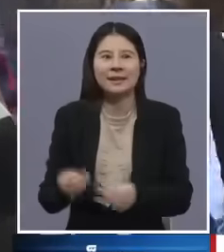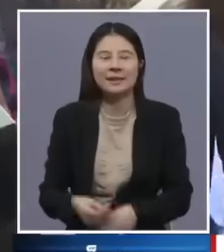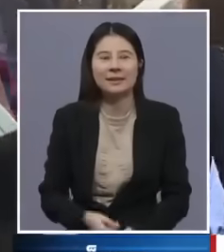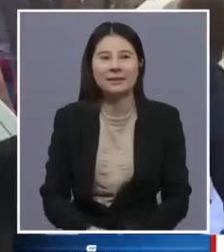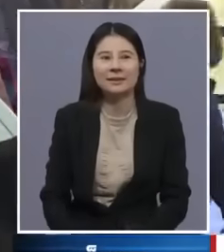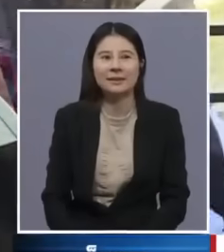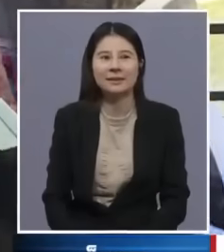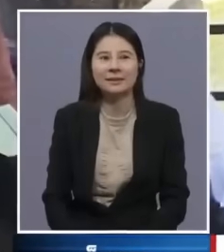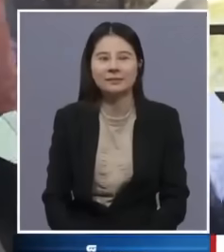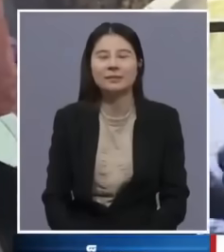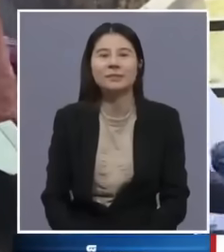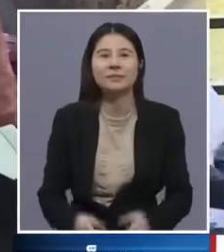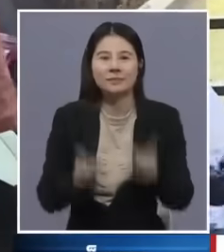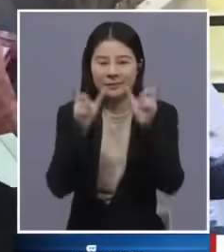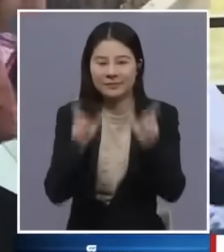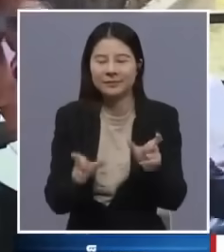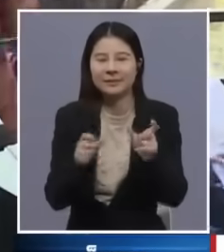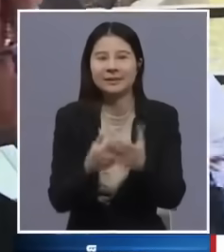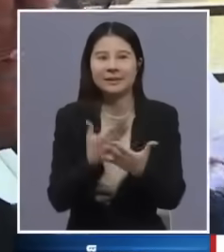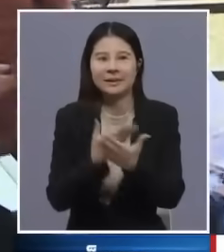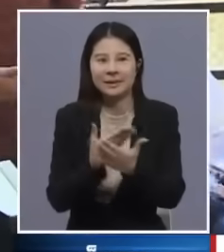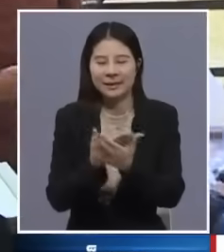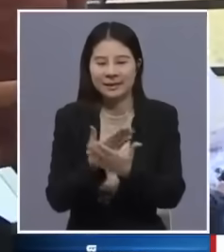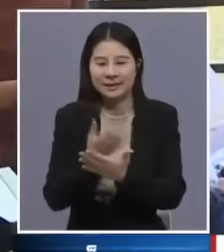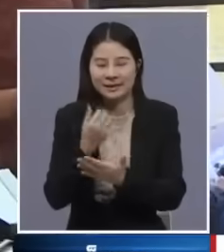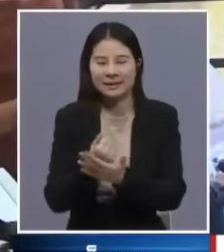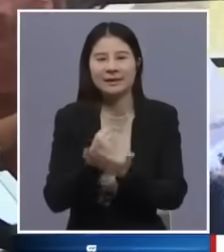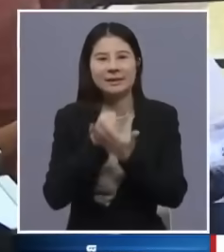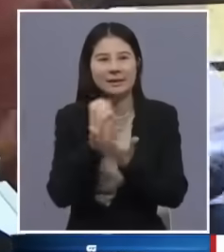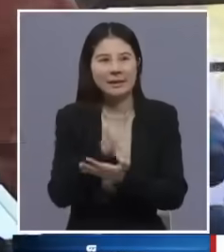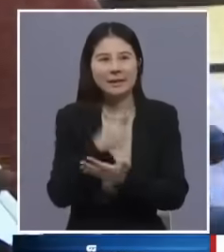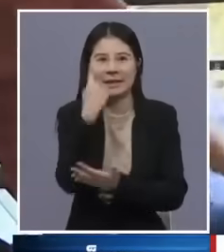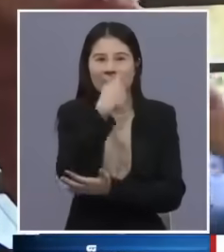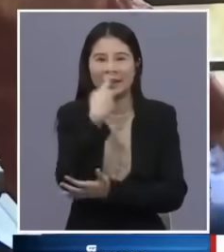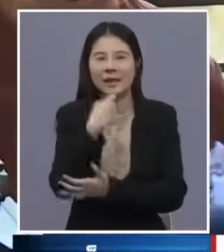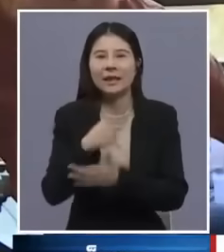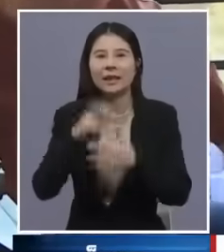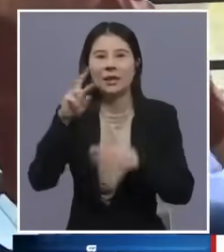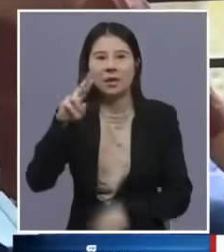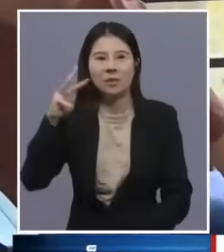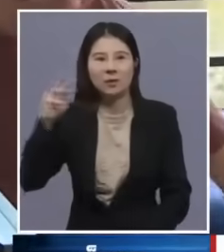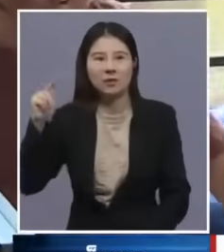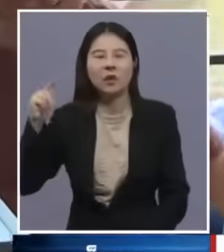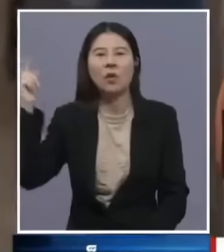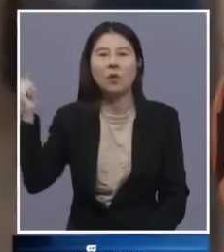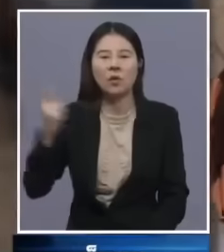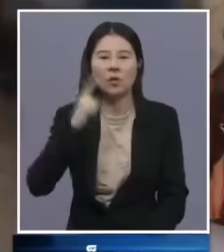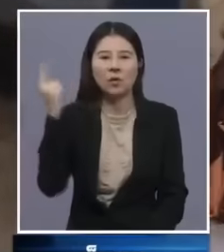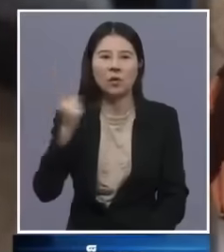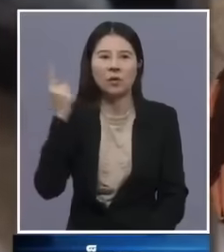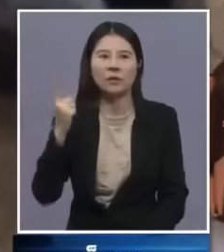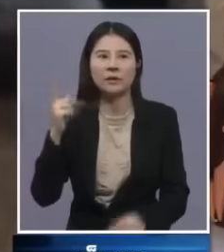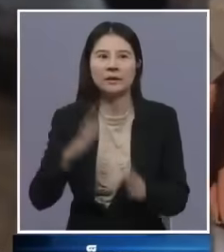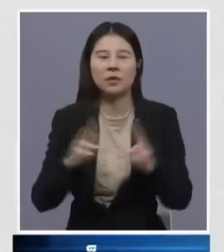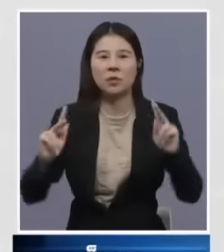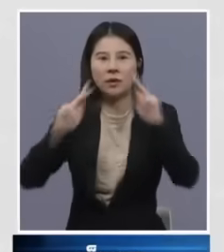ข้างซ้ายด้วยนะ นี่ได้รับการสนับสนุนจากท่านรัฐมนตรีท่องเที่ยวนะ คุ ณสุดาวันเป็นคนโคราชใช่ไหม คือสลักที่